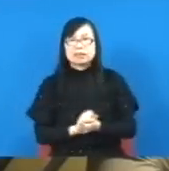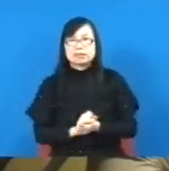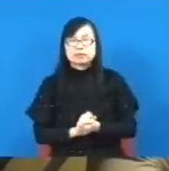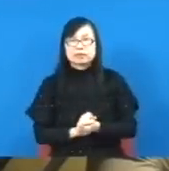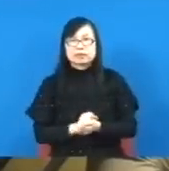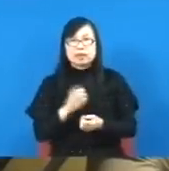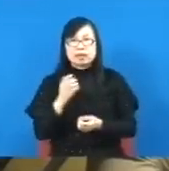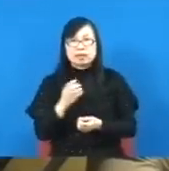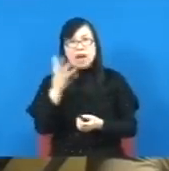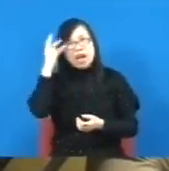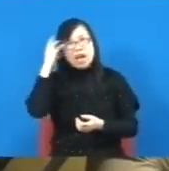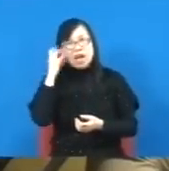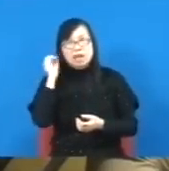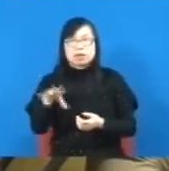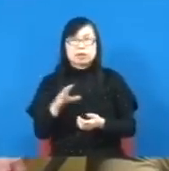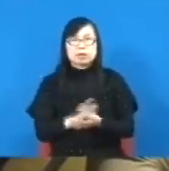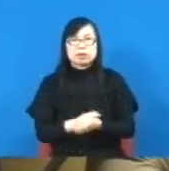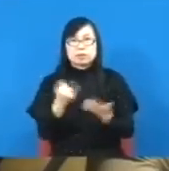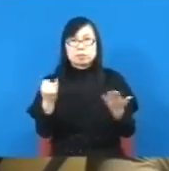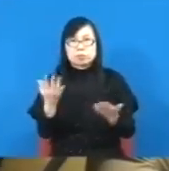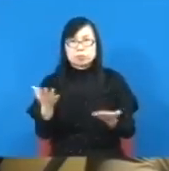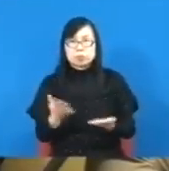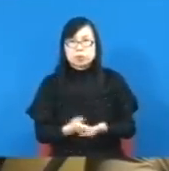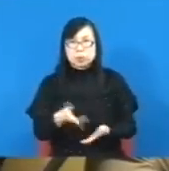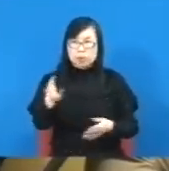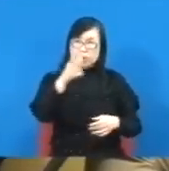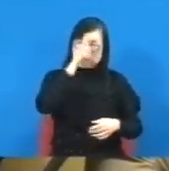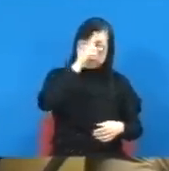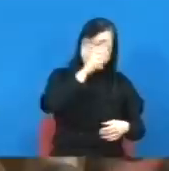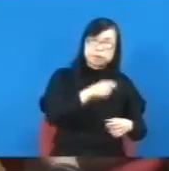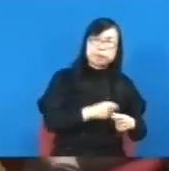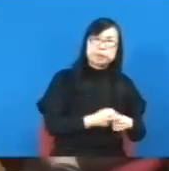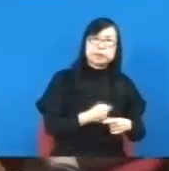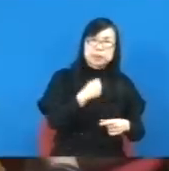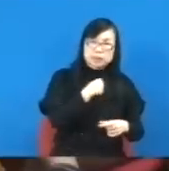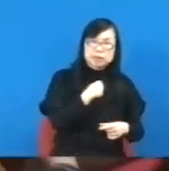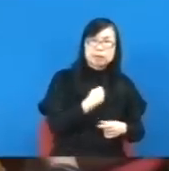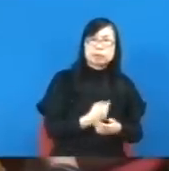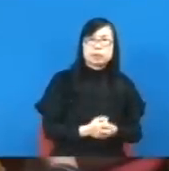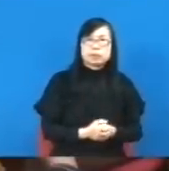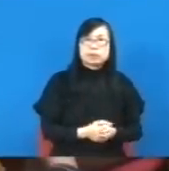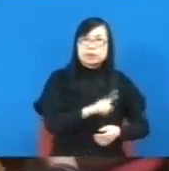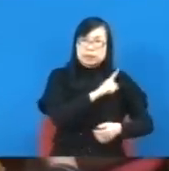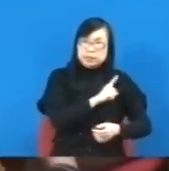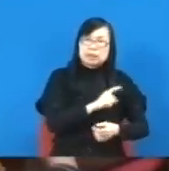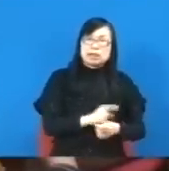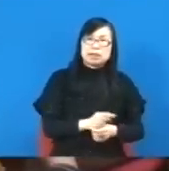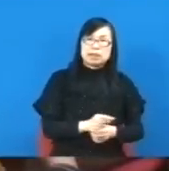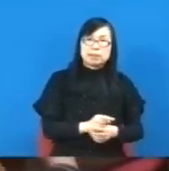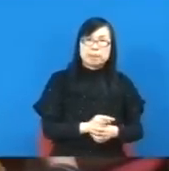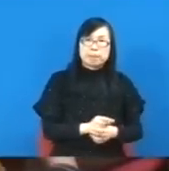搞錯啦，點搞啊？即係嗱，如果你話你做公務員要呢個落手公務員